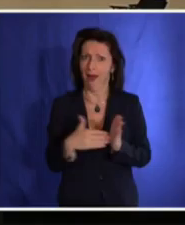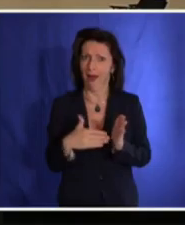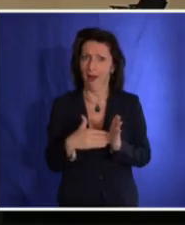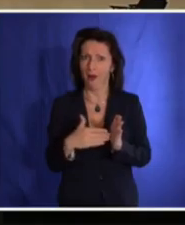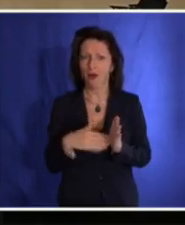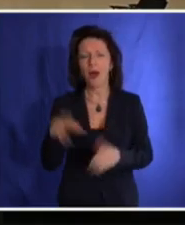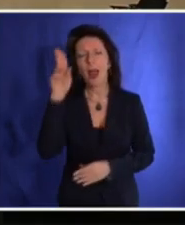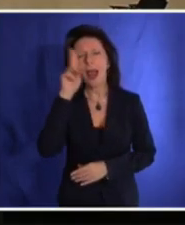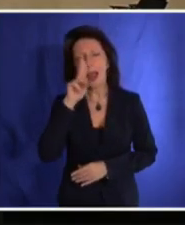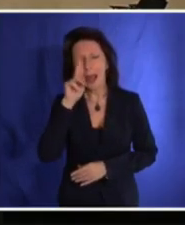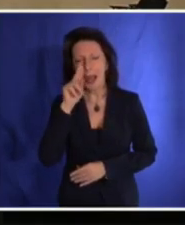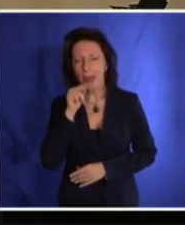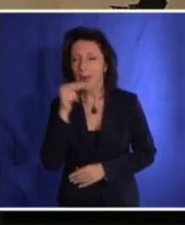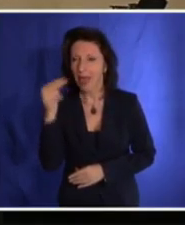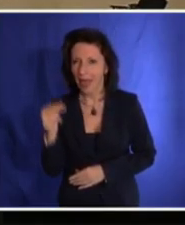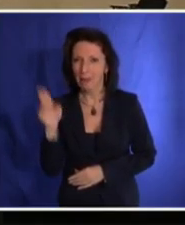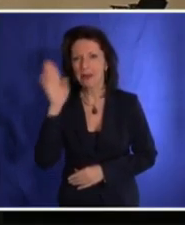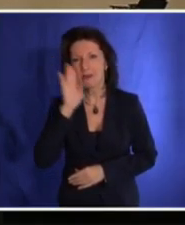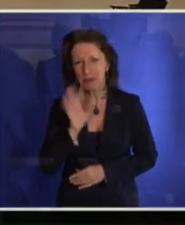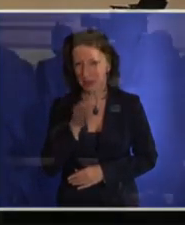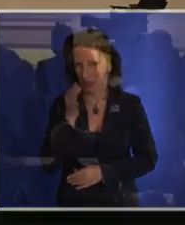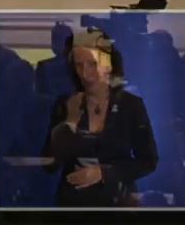Lieber Hermann, ich bitte um deine Ausführungen.